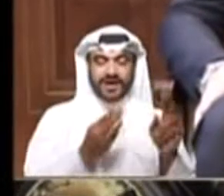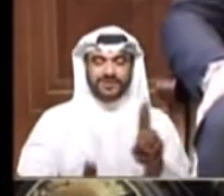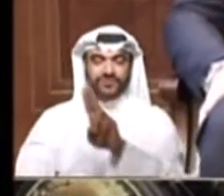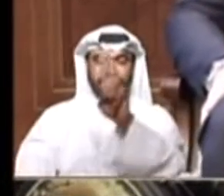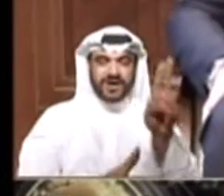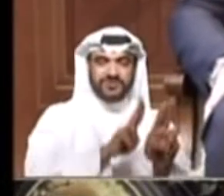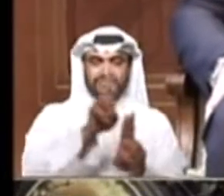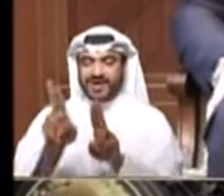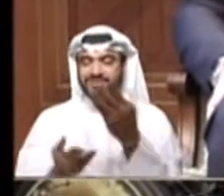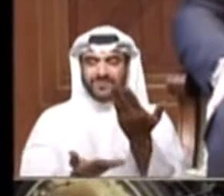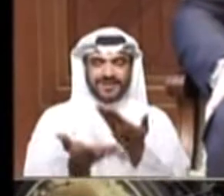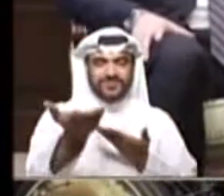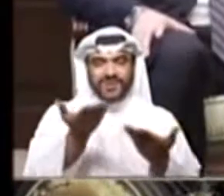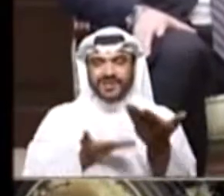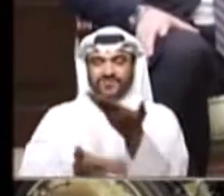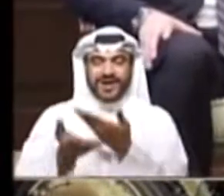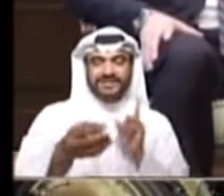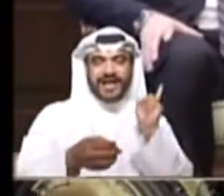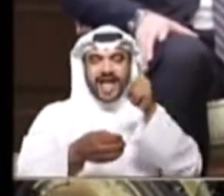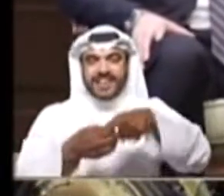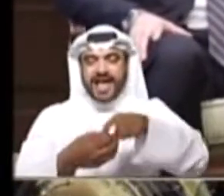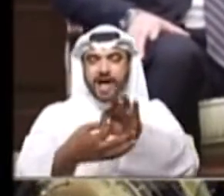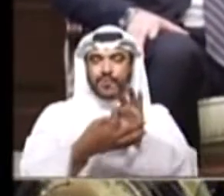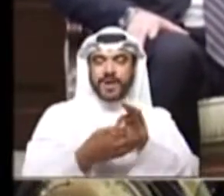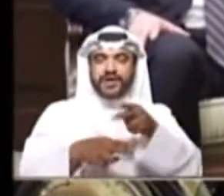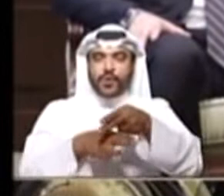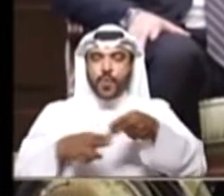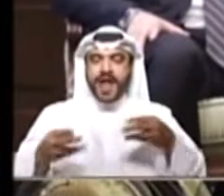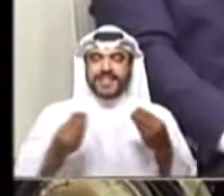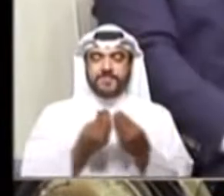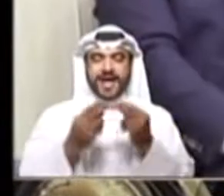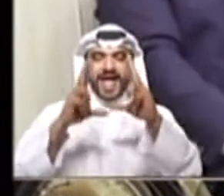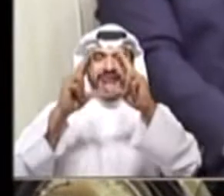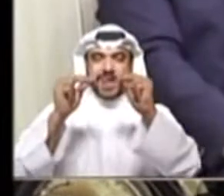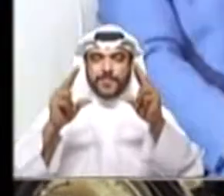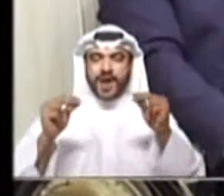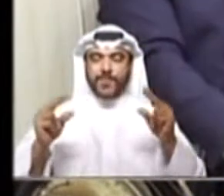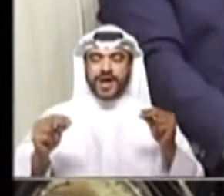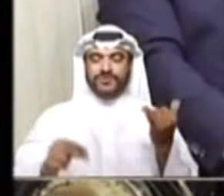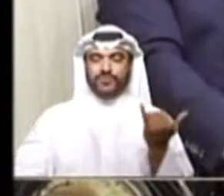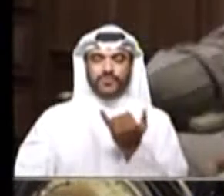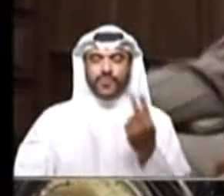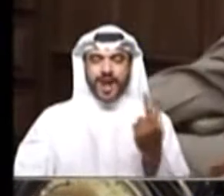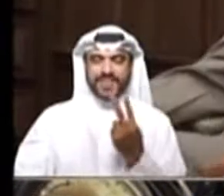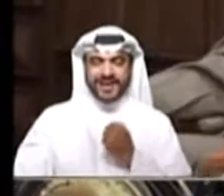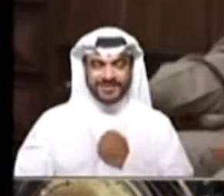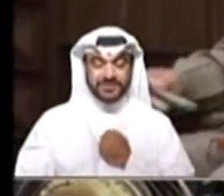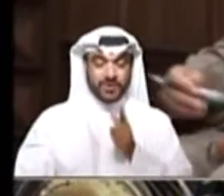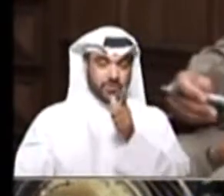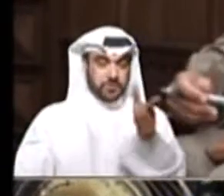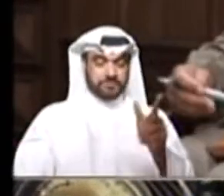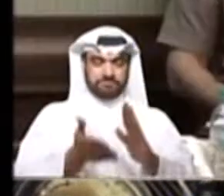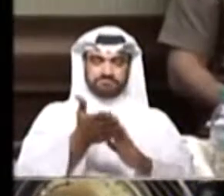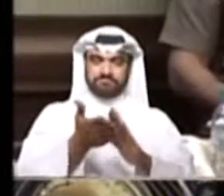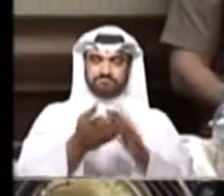تبادل الأحاديث الودية ومناقشة أهم الأمور والمواضيع ذات الاهتمام المشترك. وقد أشاد